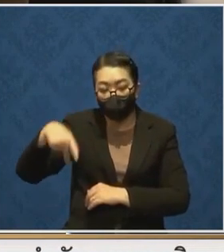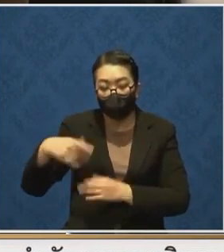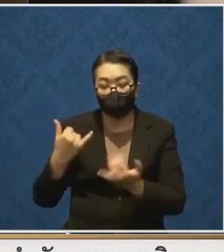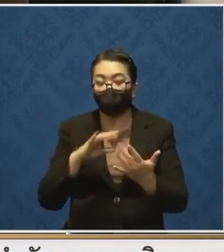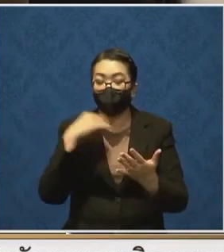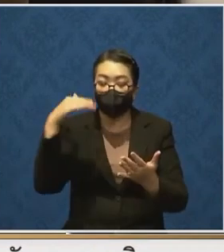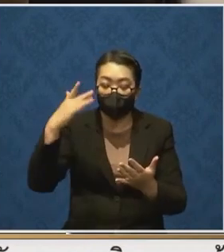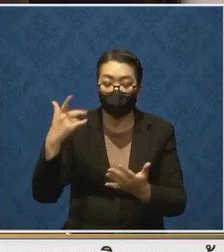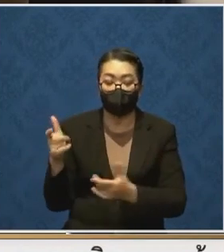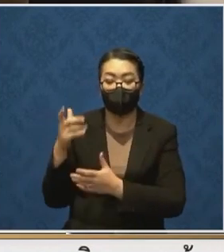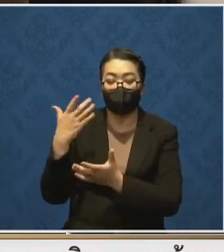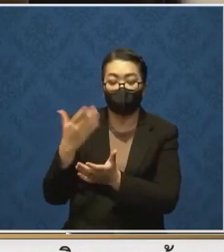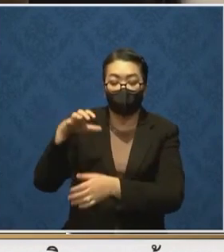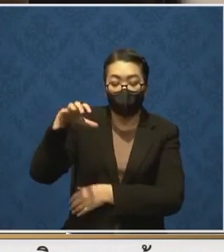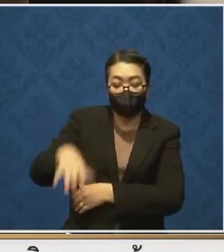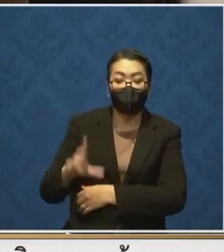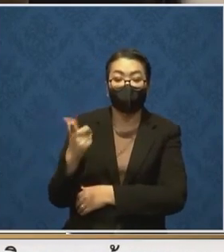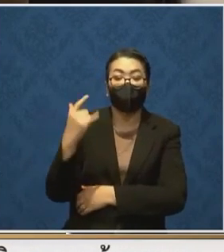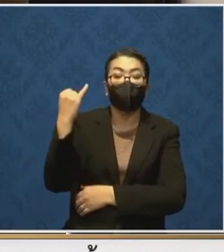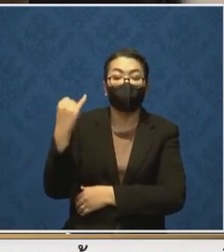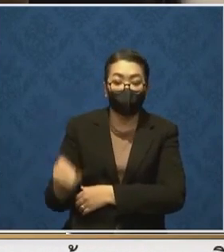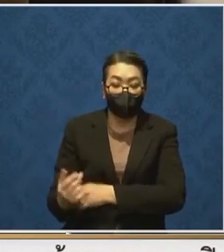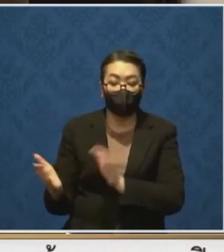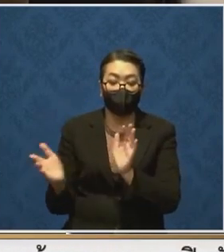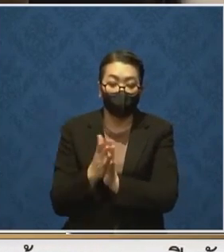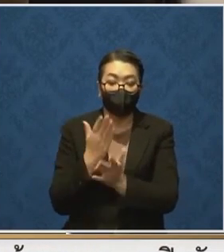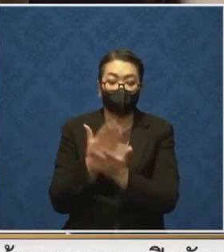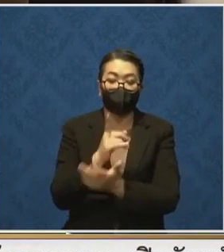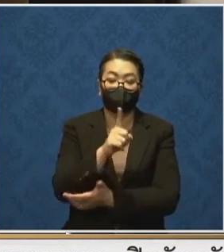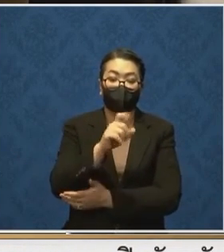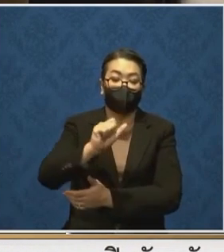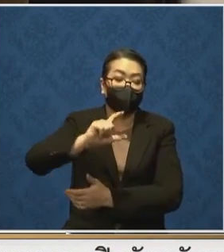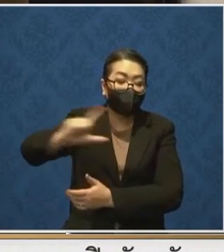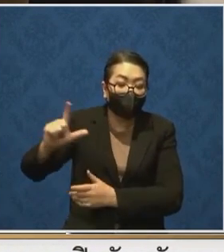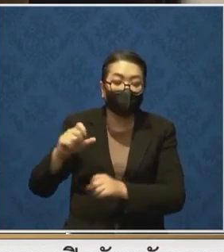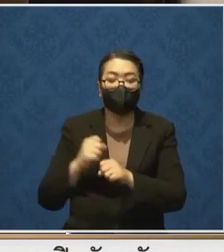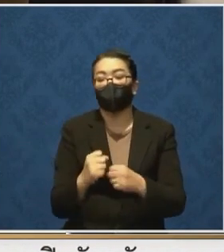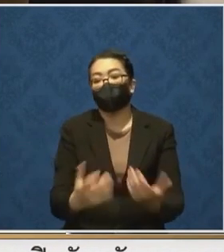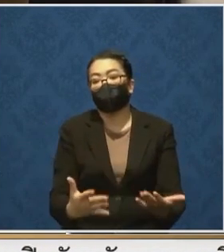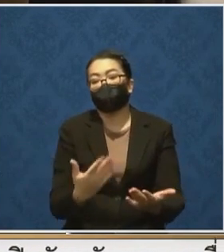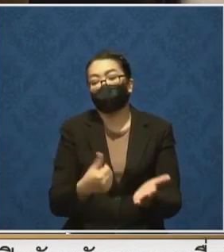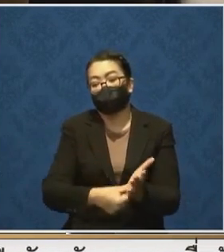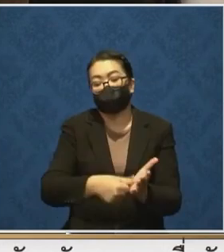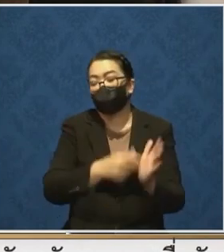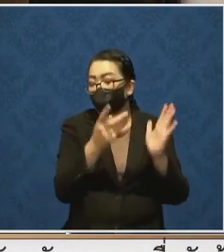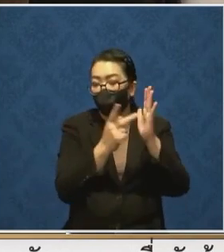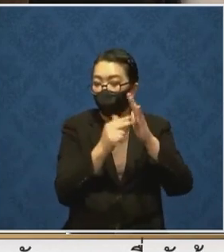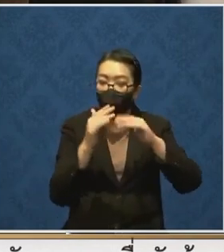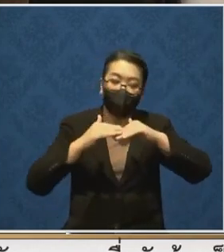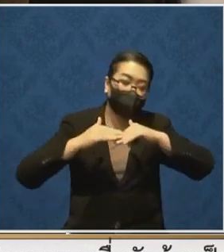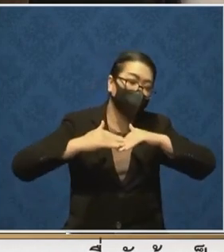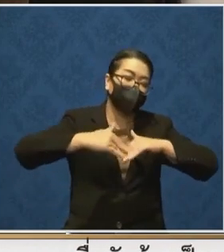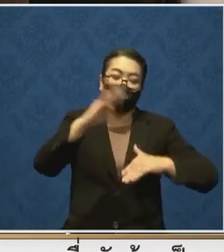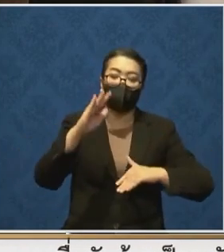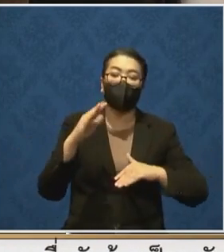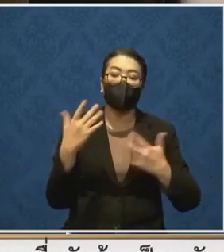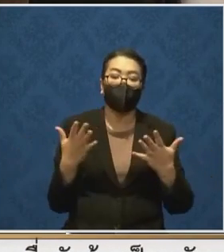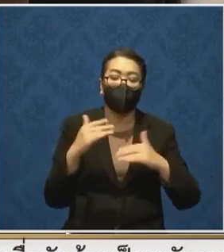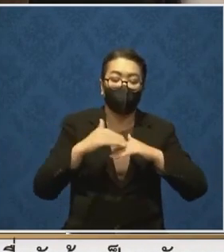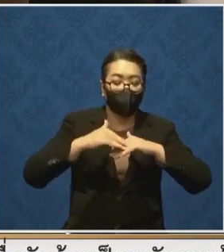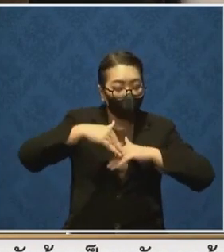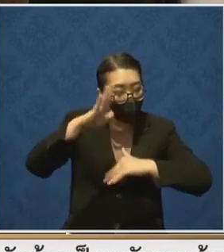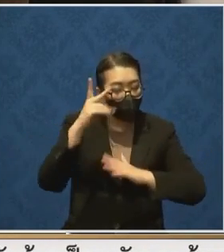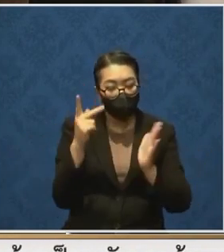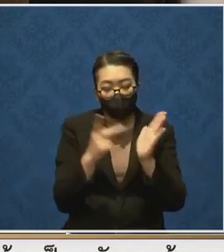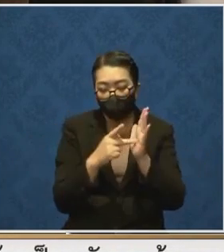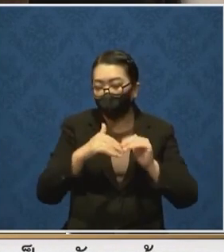้คดีมขทองคาราที่อาสูงถึงแนล้บาอีกก้อนสภาพประเทศ กู้ทรุเพดานค่ะ